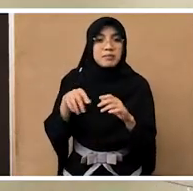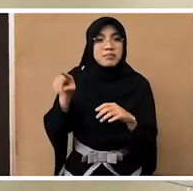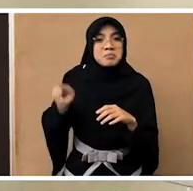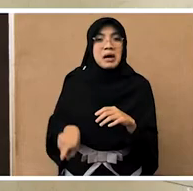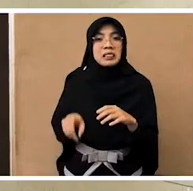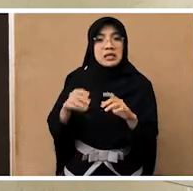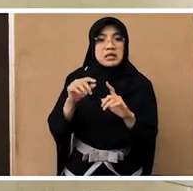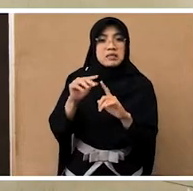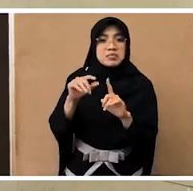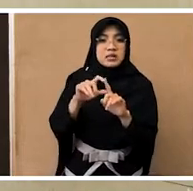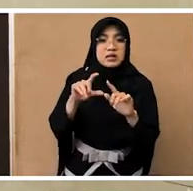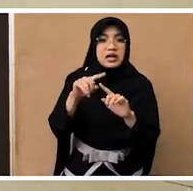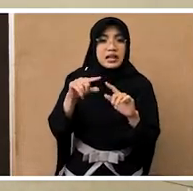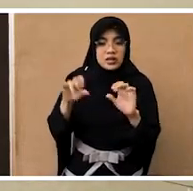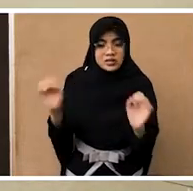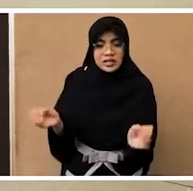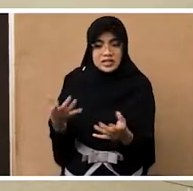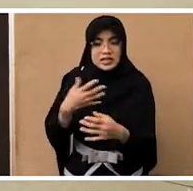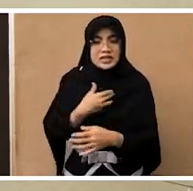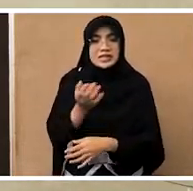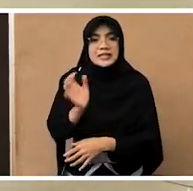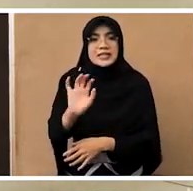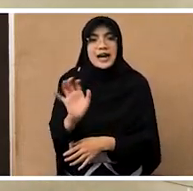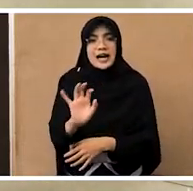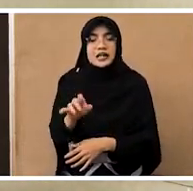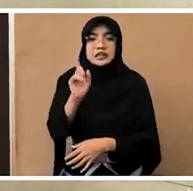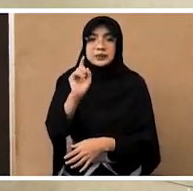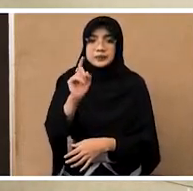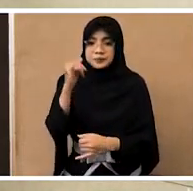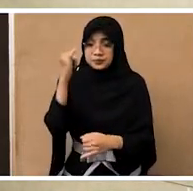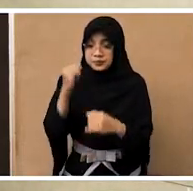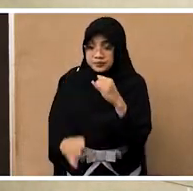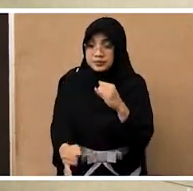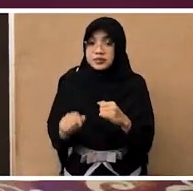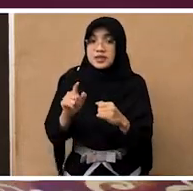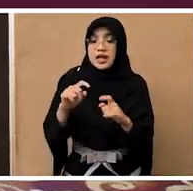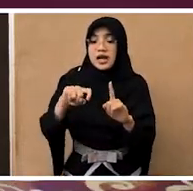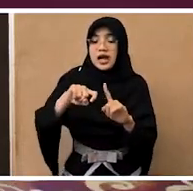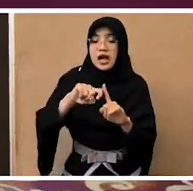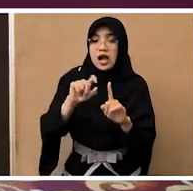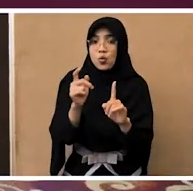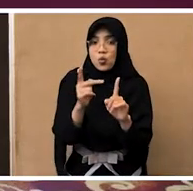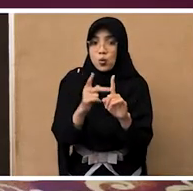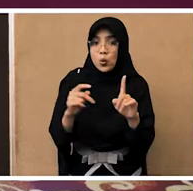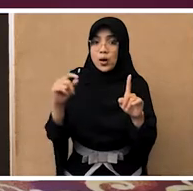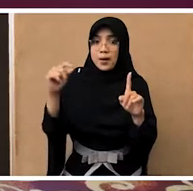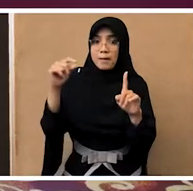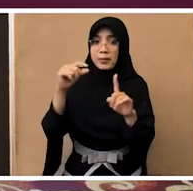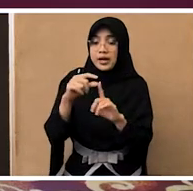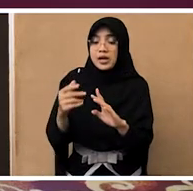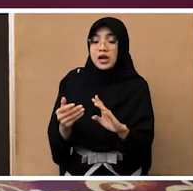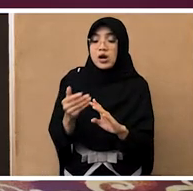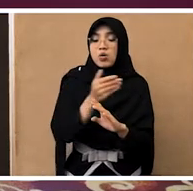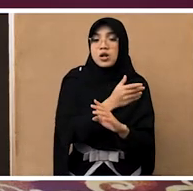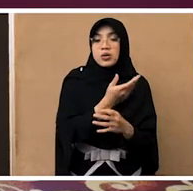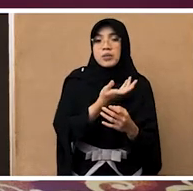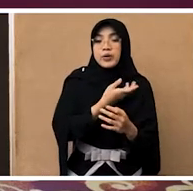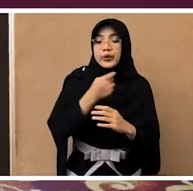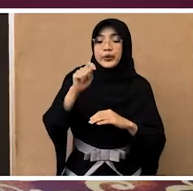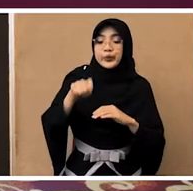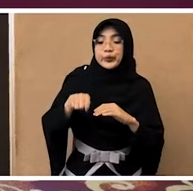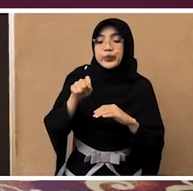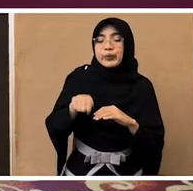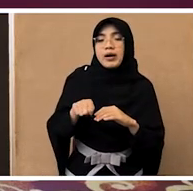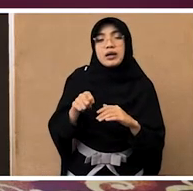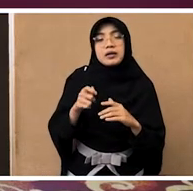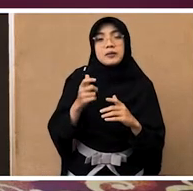Nah itu jangan sampai itu terjadi karena akhirnya KUHP ini yang tadinya mau hukumannya